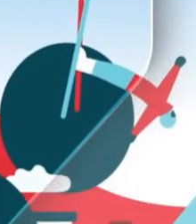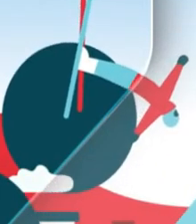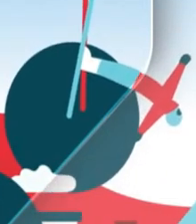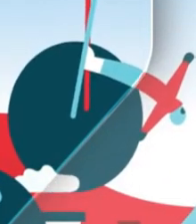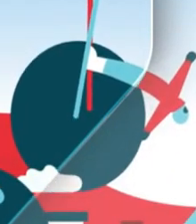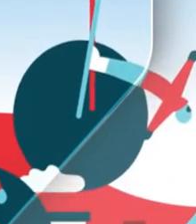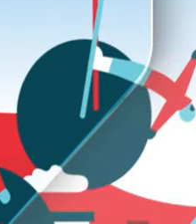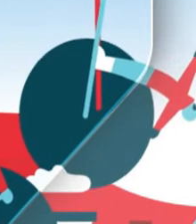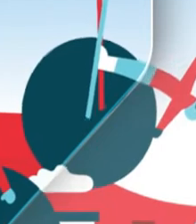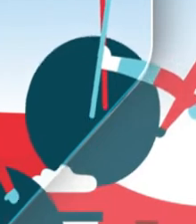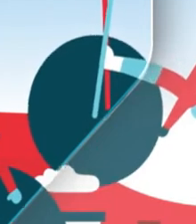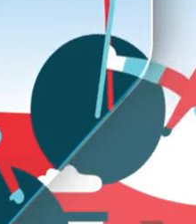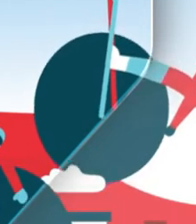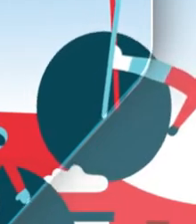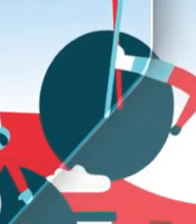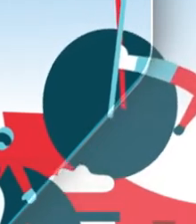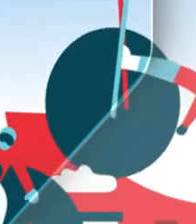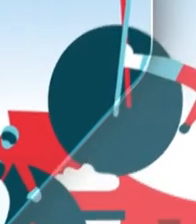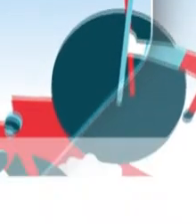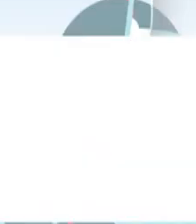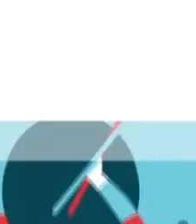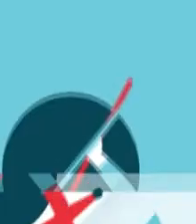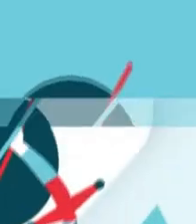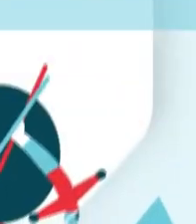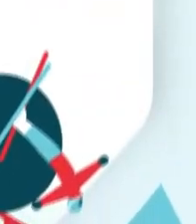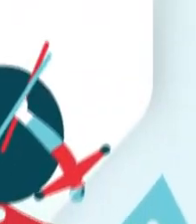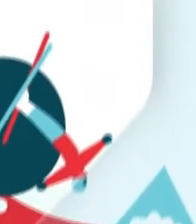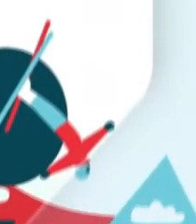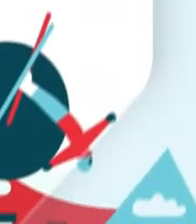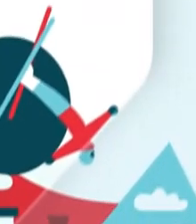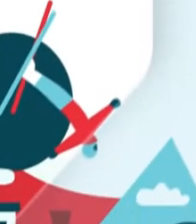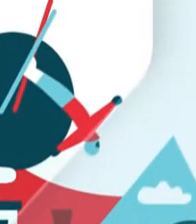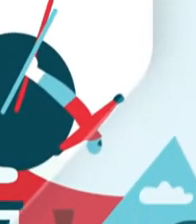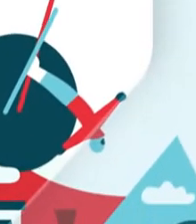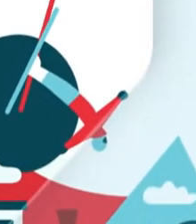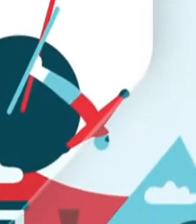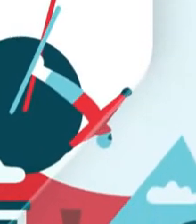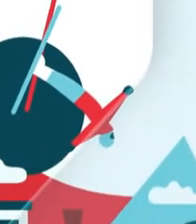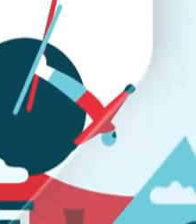snowboardi paraleluri slalomi gunduri bakuriani 2023